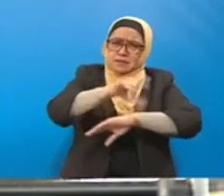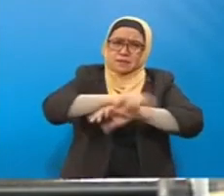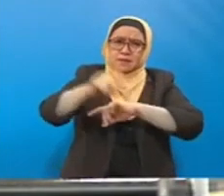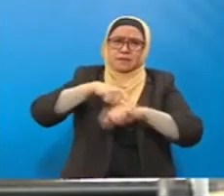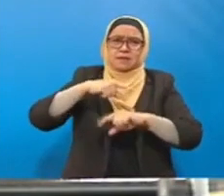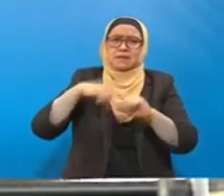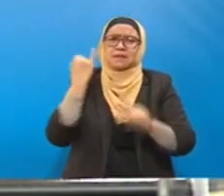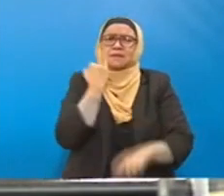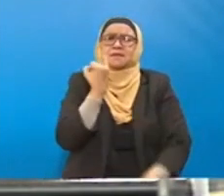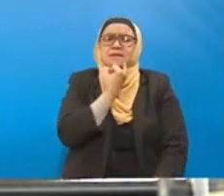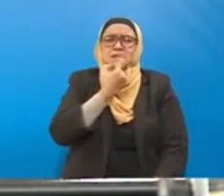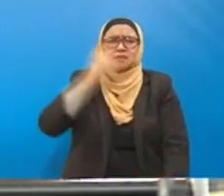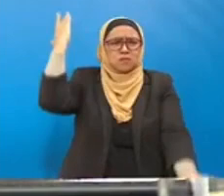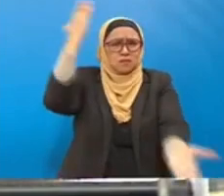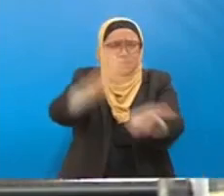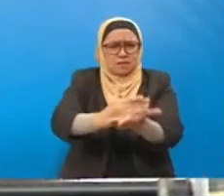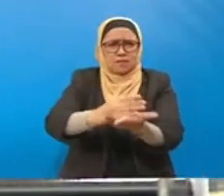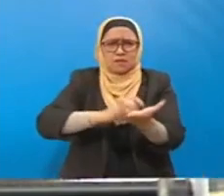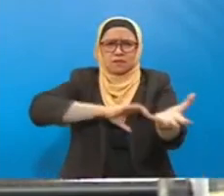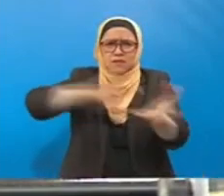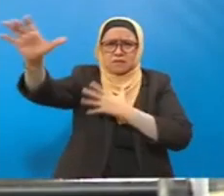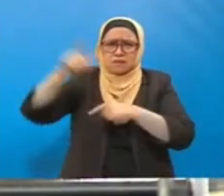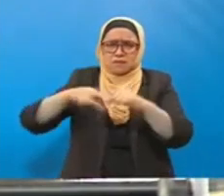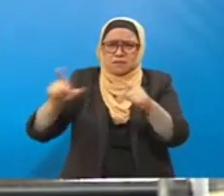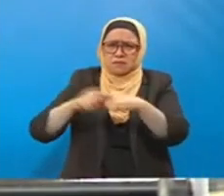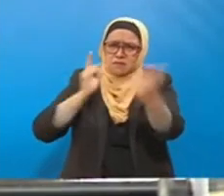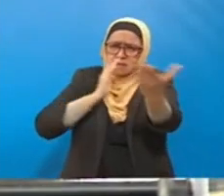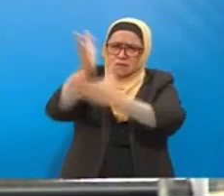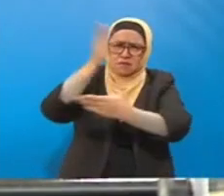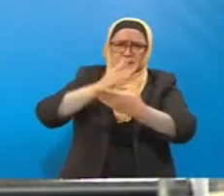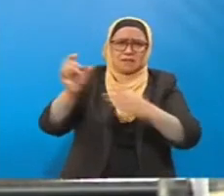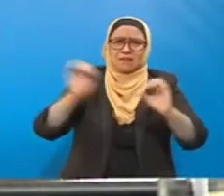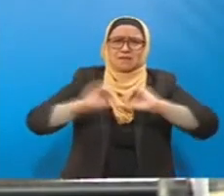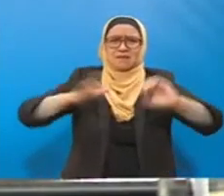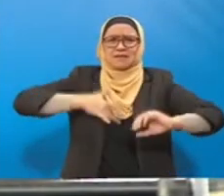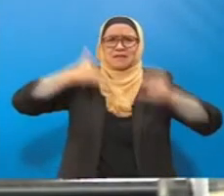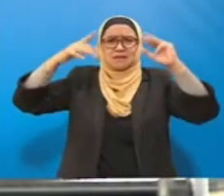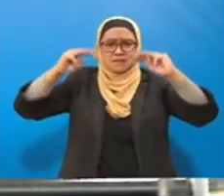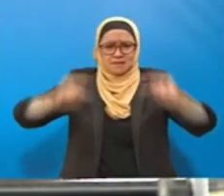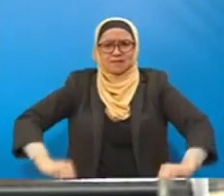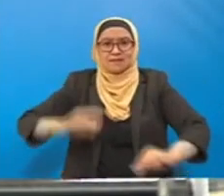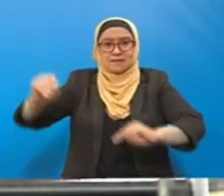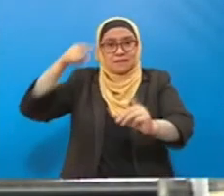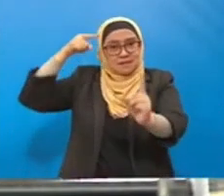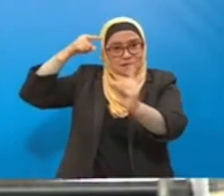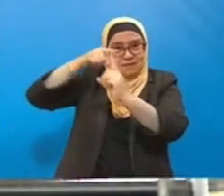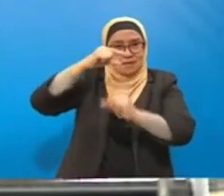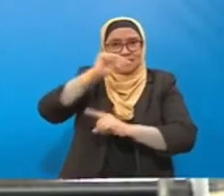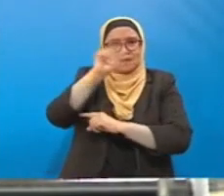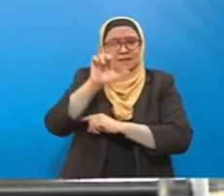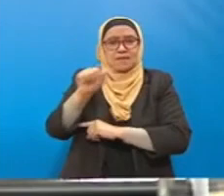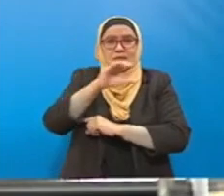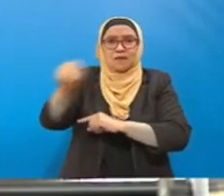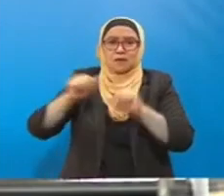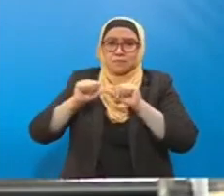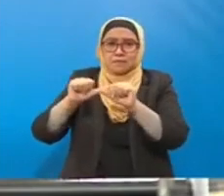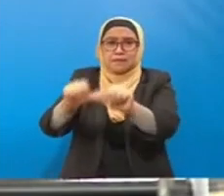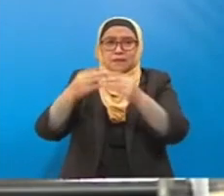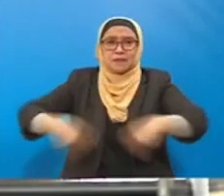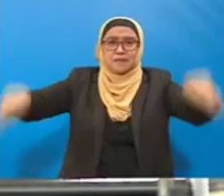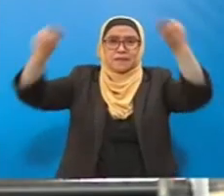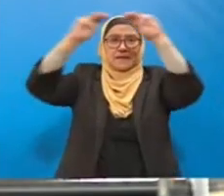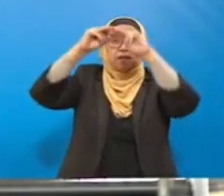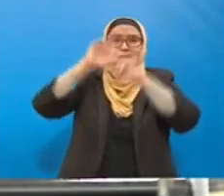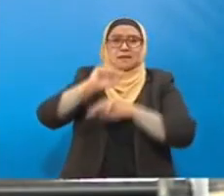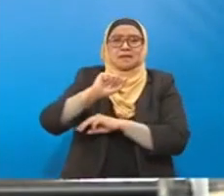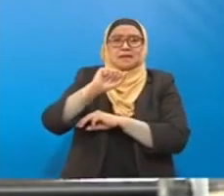tidak berperikemanusiaan khususnya ke atas Gaza dan ancaman berturutan ke atas masjidul Aqsha sehingga